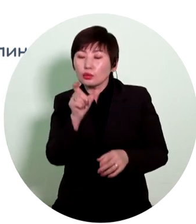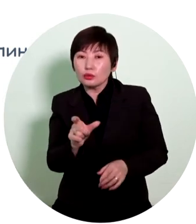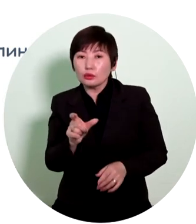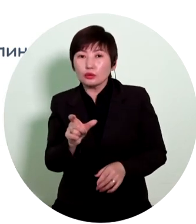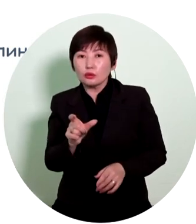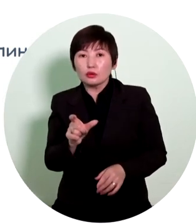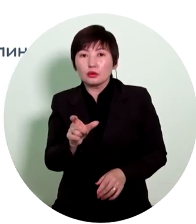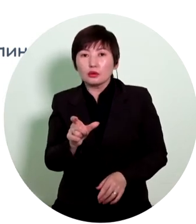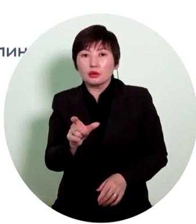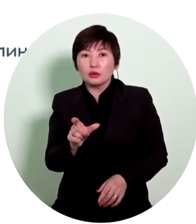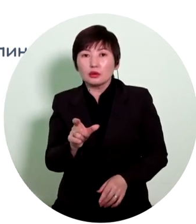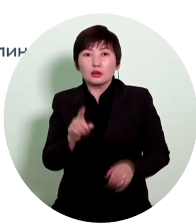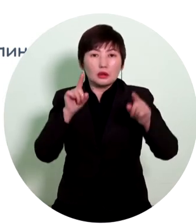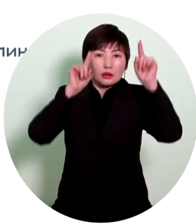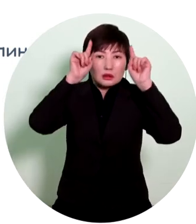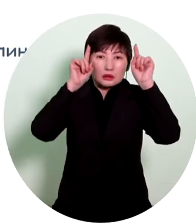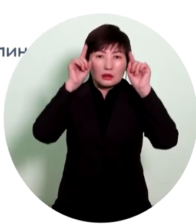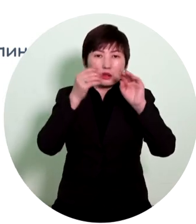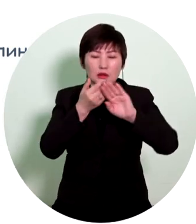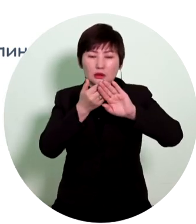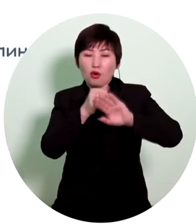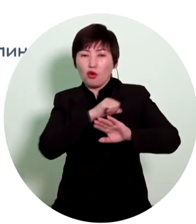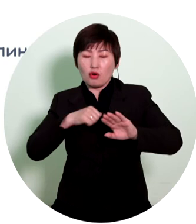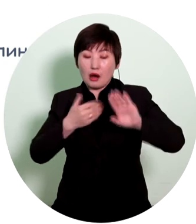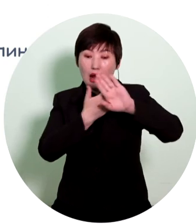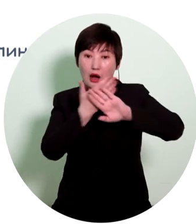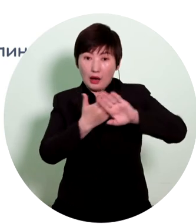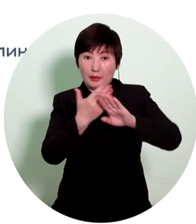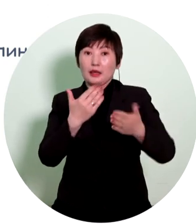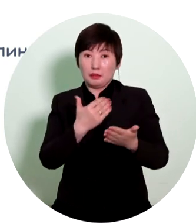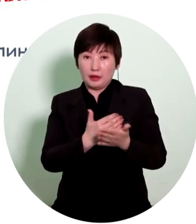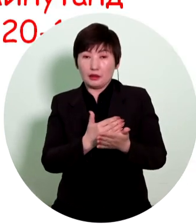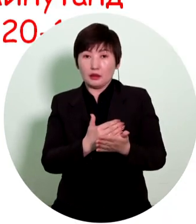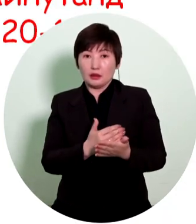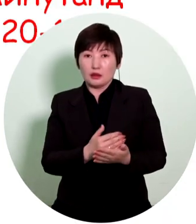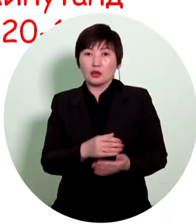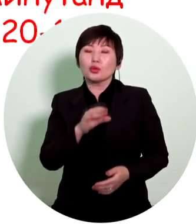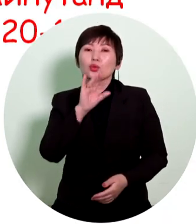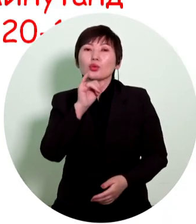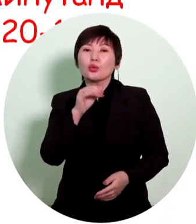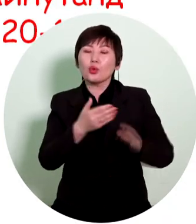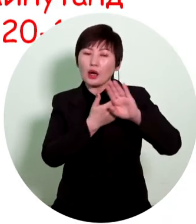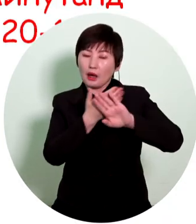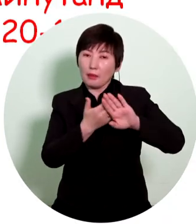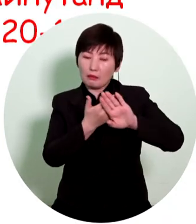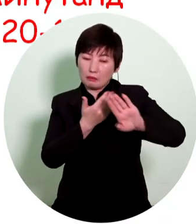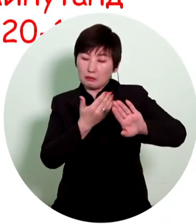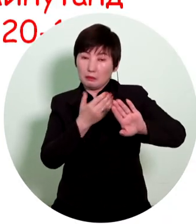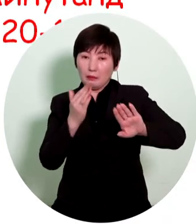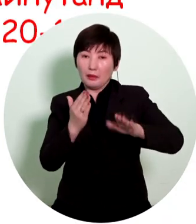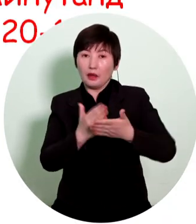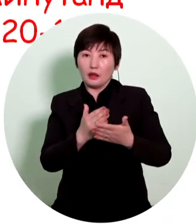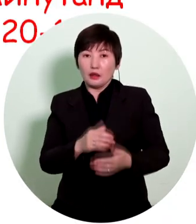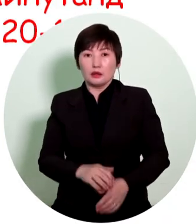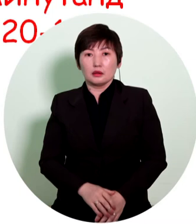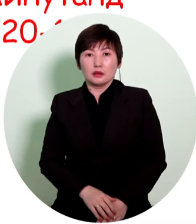хүн стрессийн хариу урвалууд бие физиологид гарч ирдэг. За ерөнхийн ямар хариу урвалууд гарч ирдэг вэ гэхээр одоо